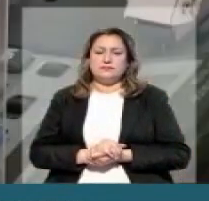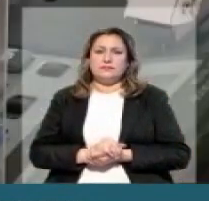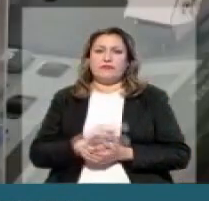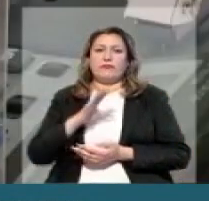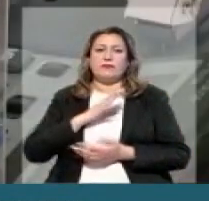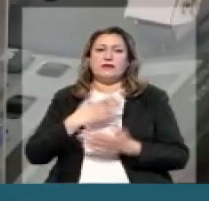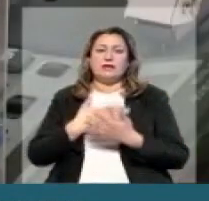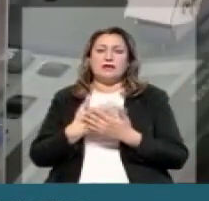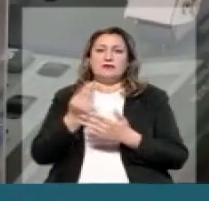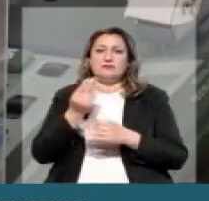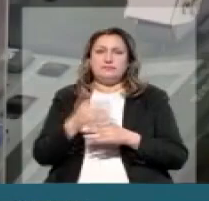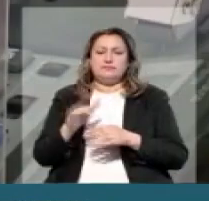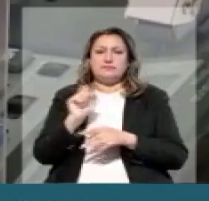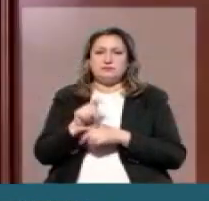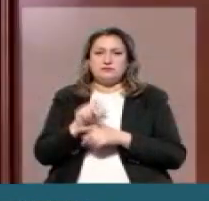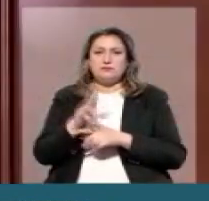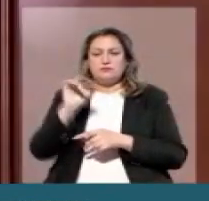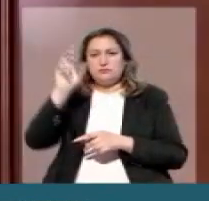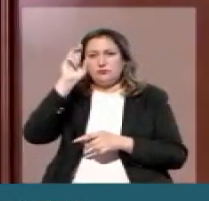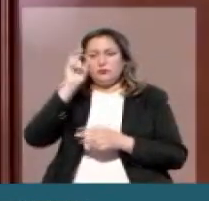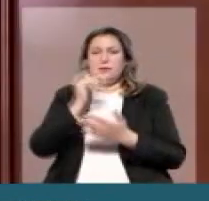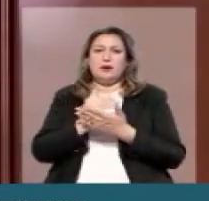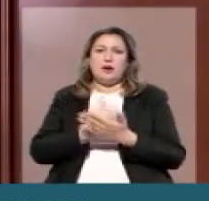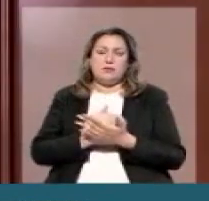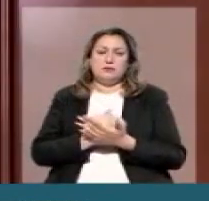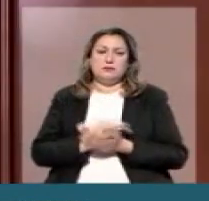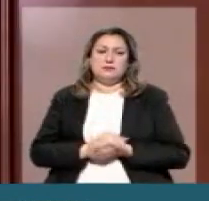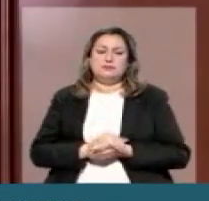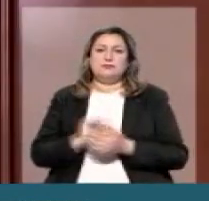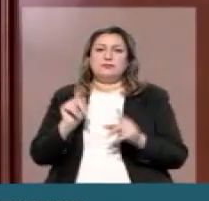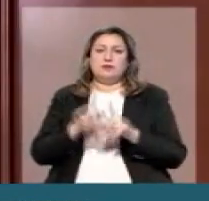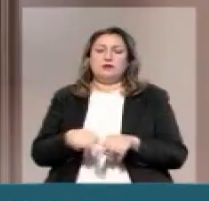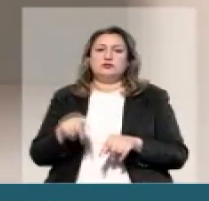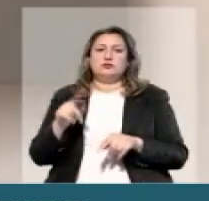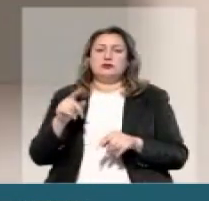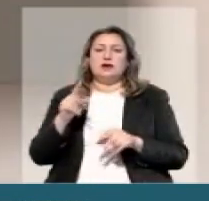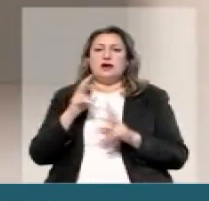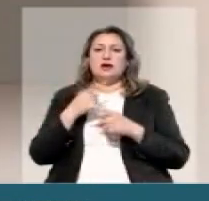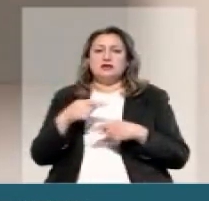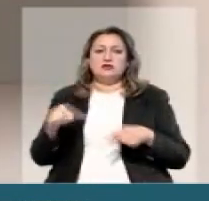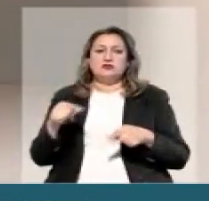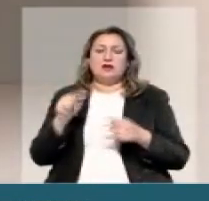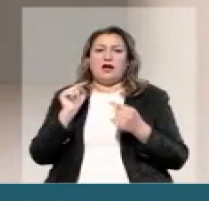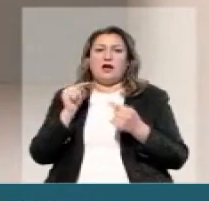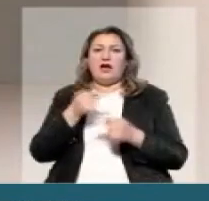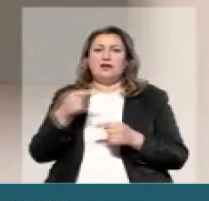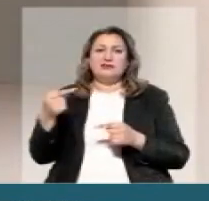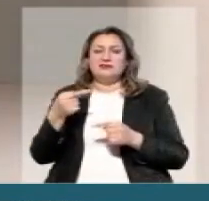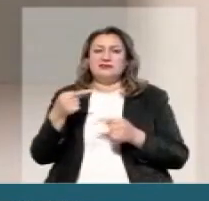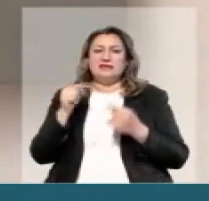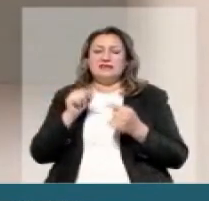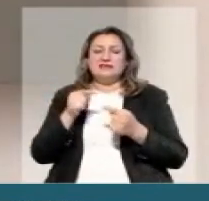клиенттерді қаржыландыруға белсенді. Сонымен қатар елдегі төтенше жағдай және пандемия кезінде дағдарысқа қарсы бағытылған